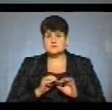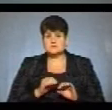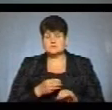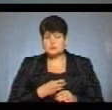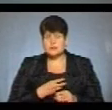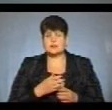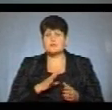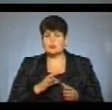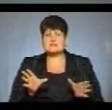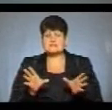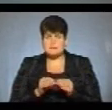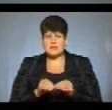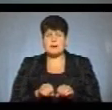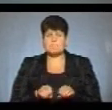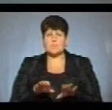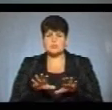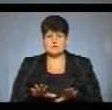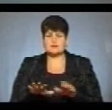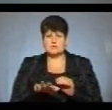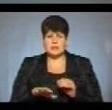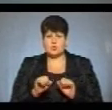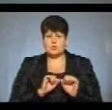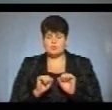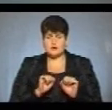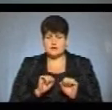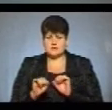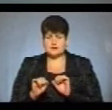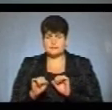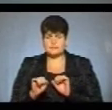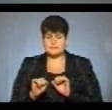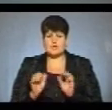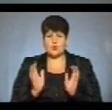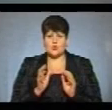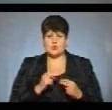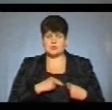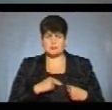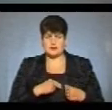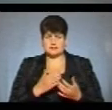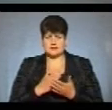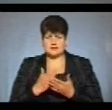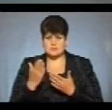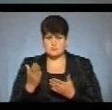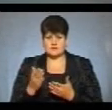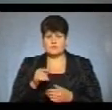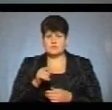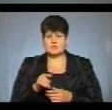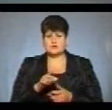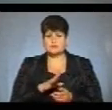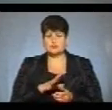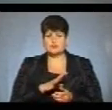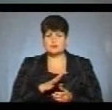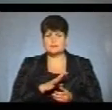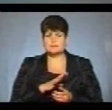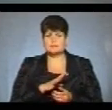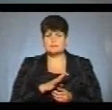спільна постанова територіального управління, тоді, де зараз говорить охорона праці, де є, знаєте, вона була склала